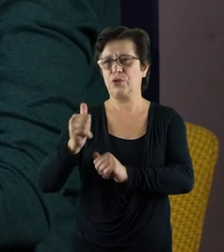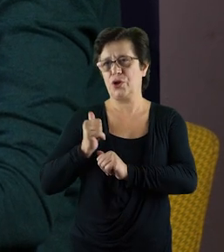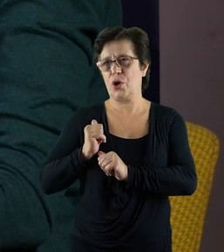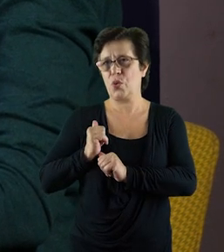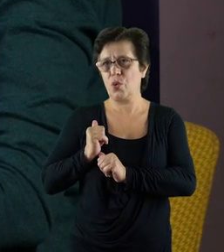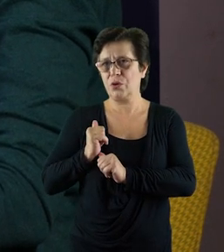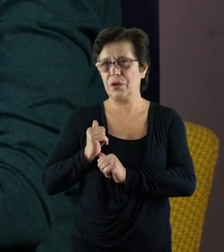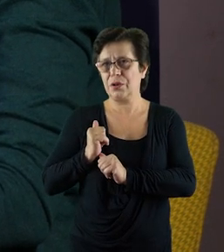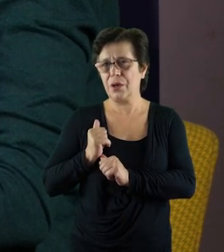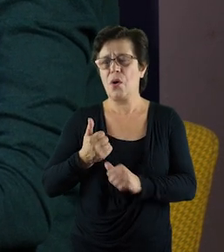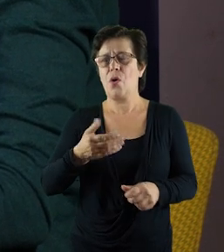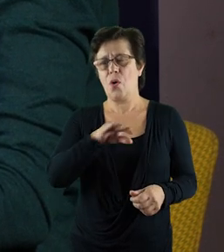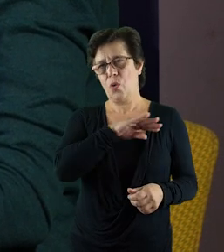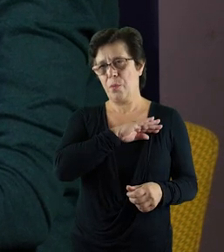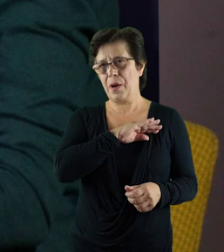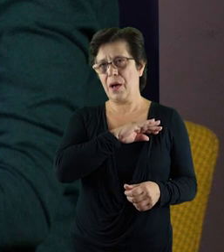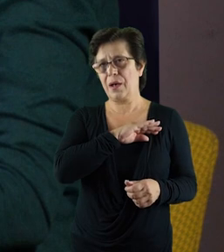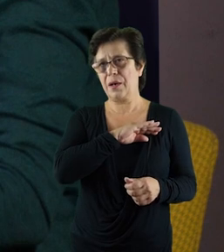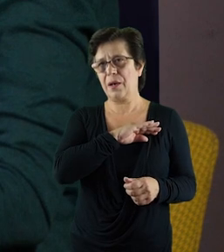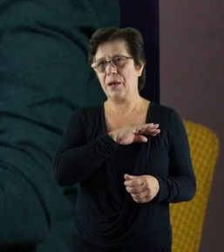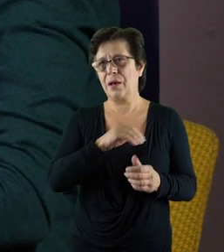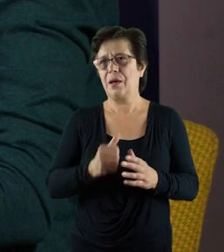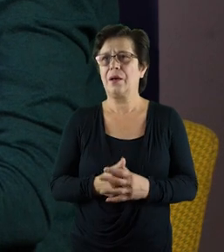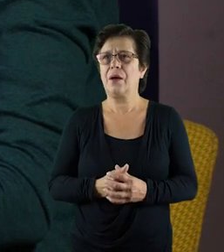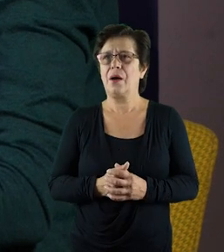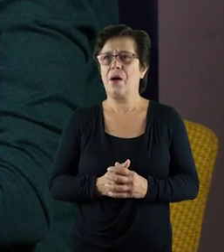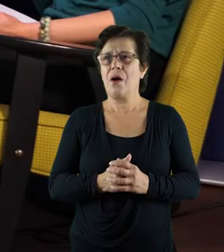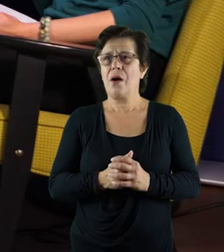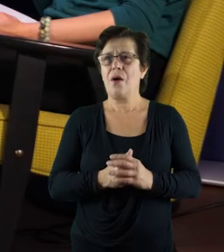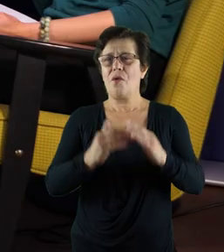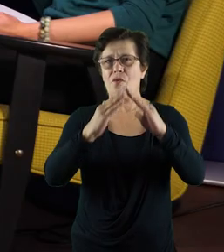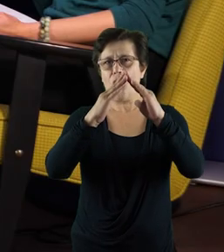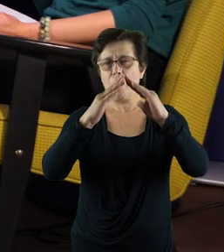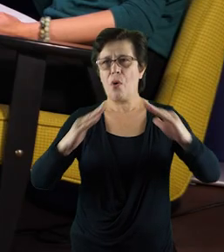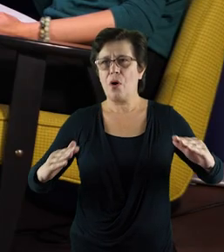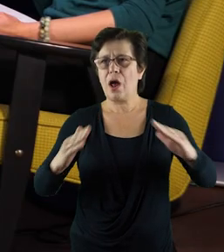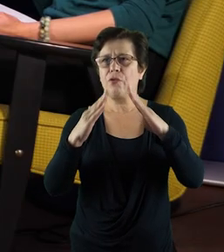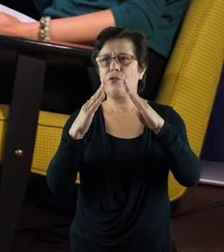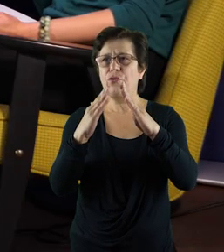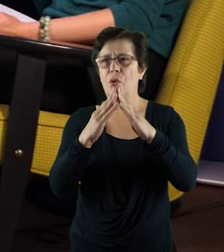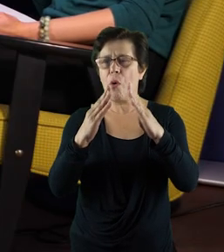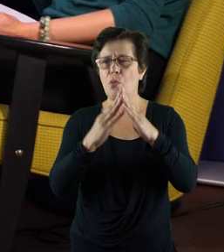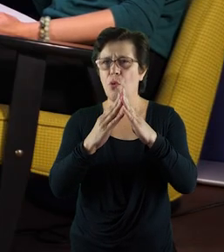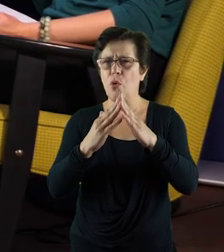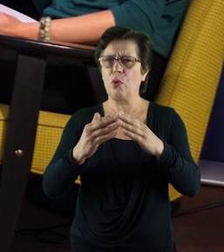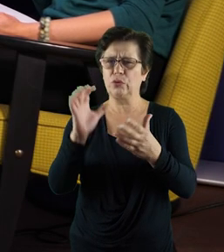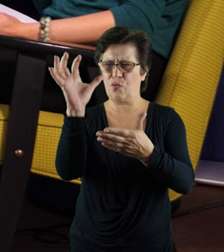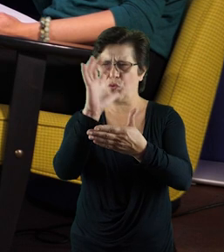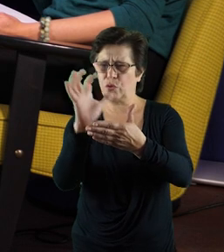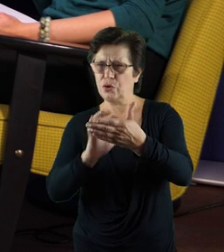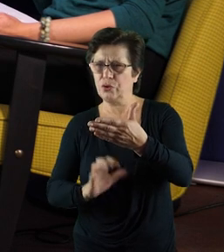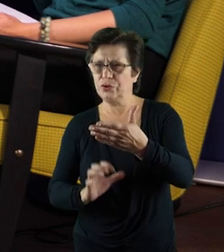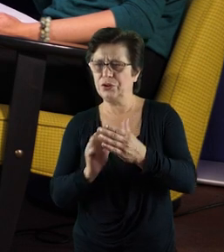powiedzmy, dokonał żywota w oborach w Domu Twórczości Literatów, ale